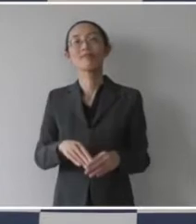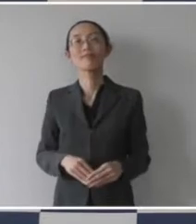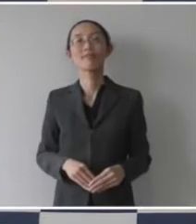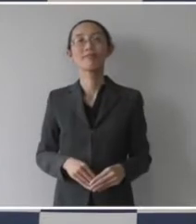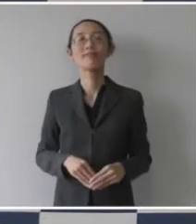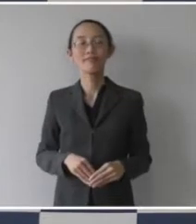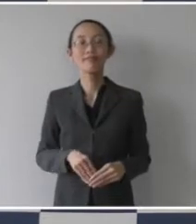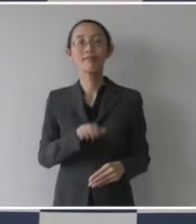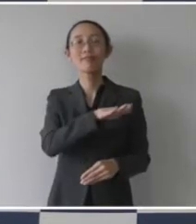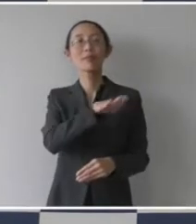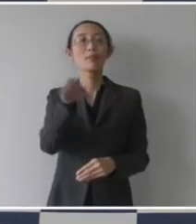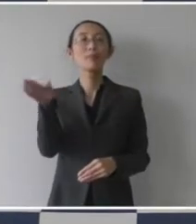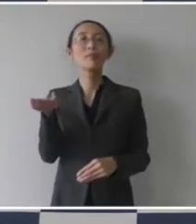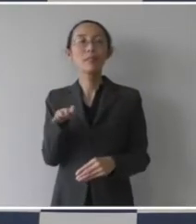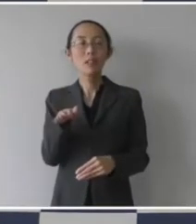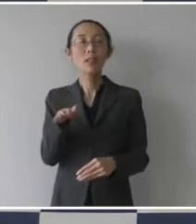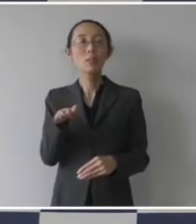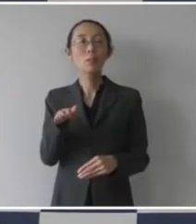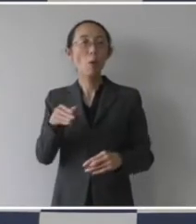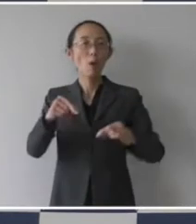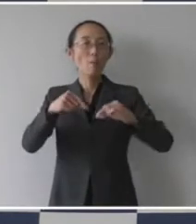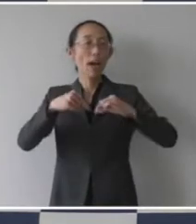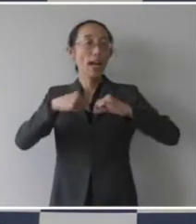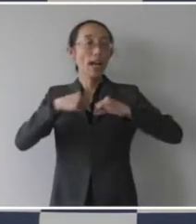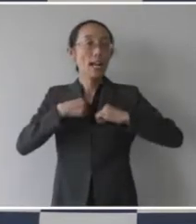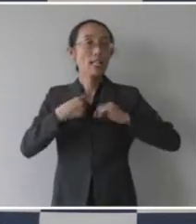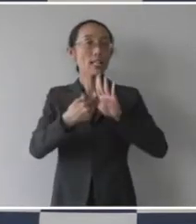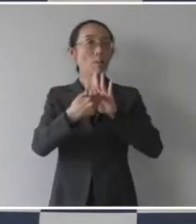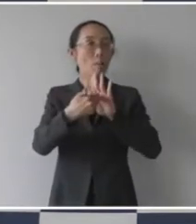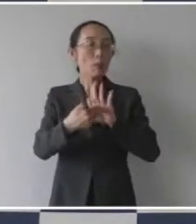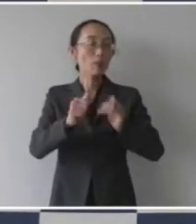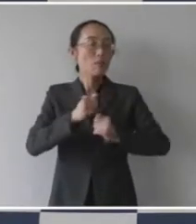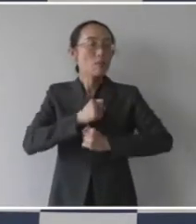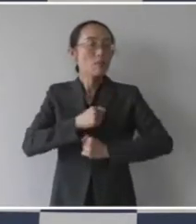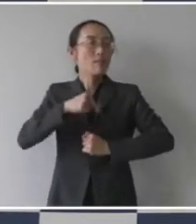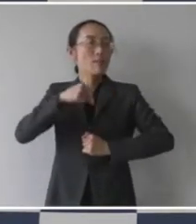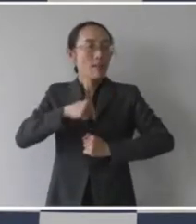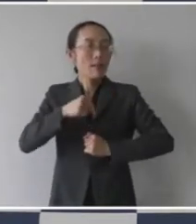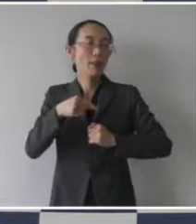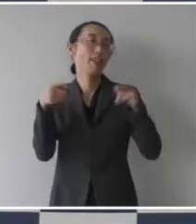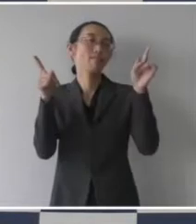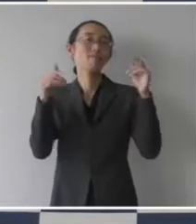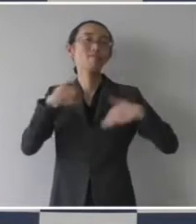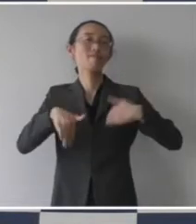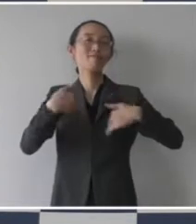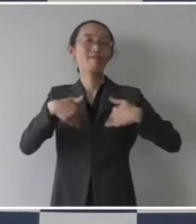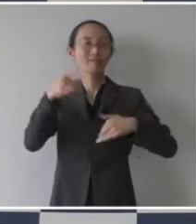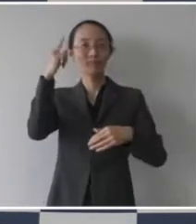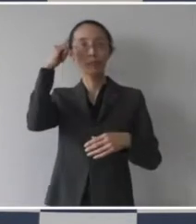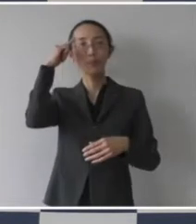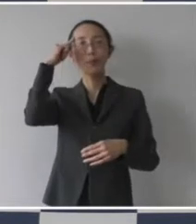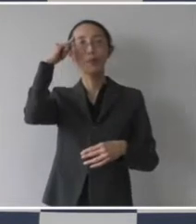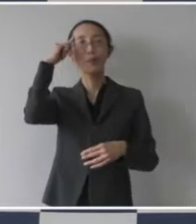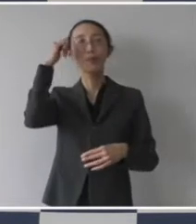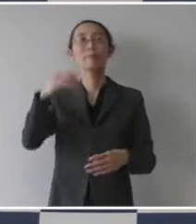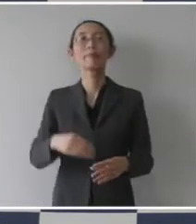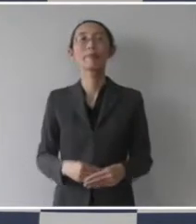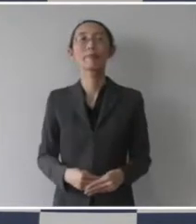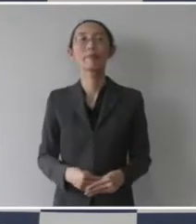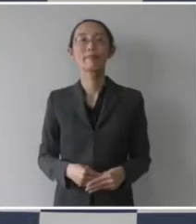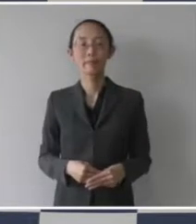この連休を、感染防止をしながらお楽しみいただいたんじゃないかなというふうに思っております。